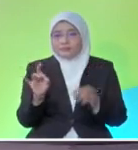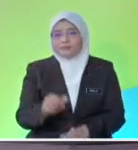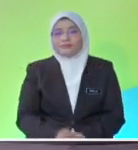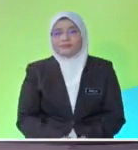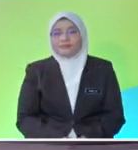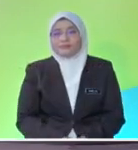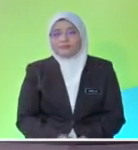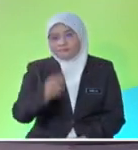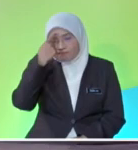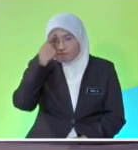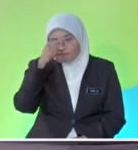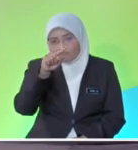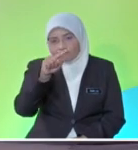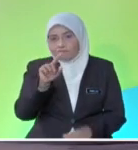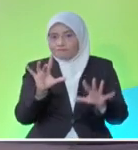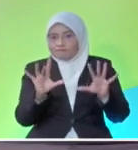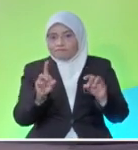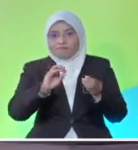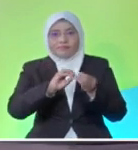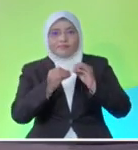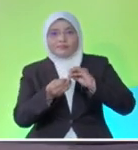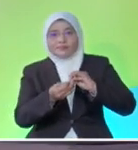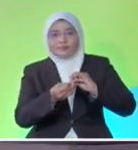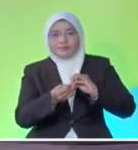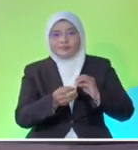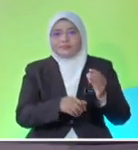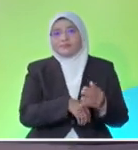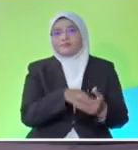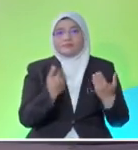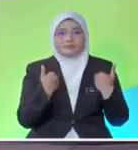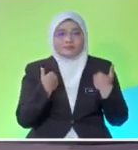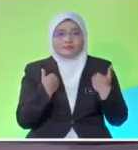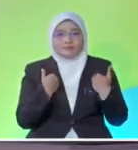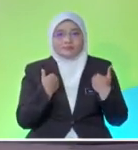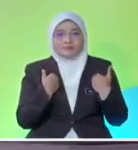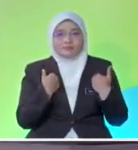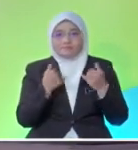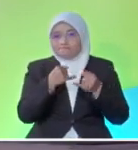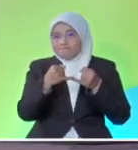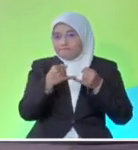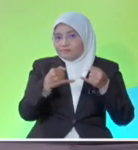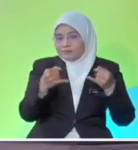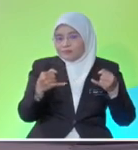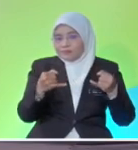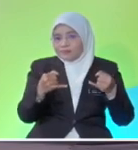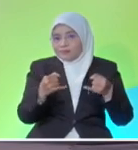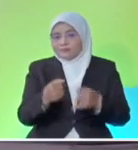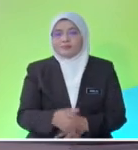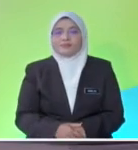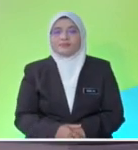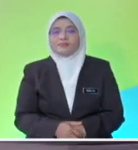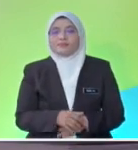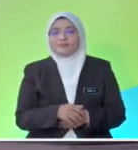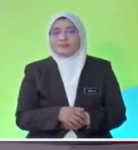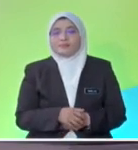pada pinggan kertas. Baik. Dan kita ada benang di mana kita nak mengikat kita punya jarum jam nanti.